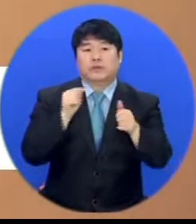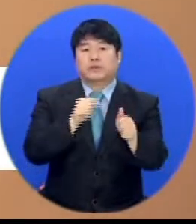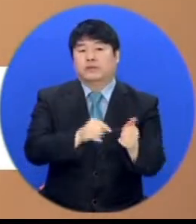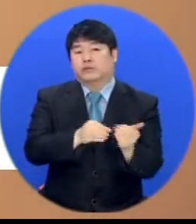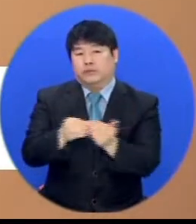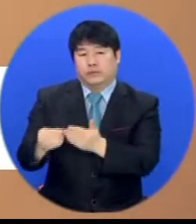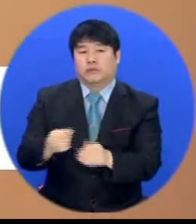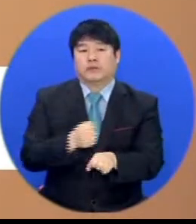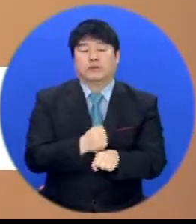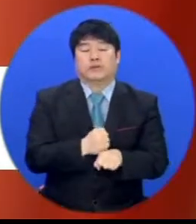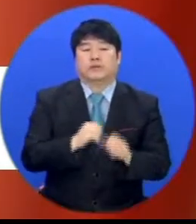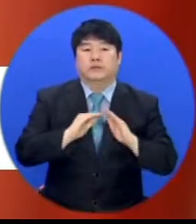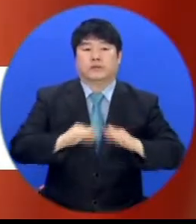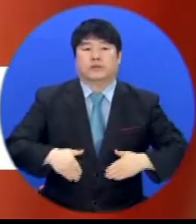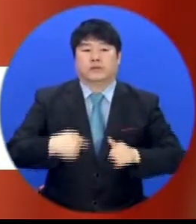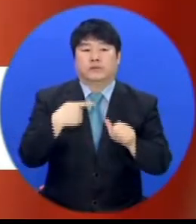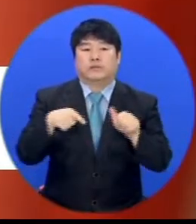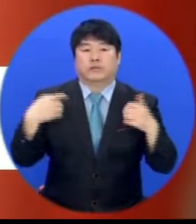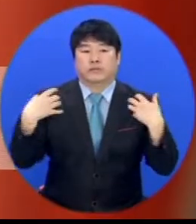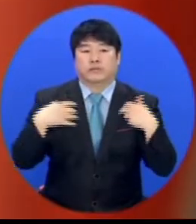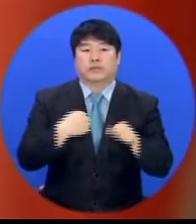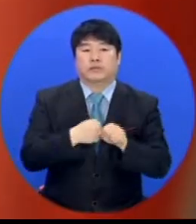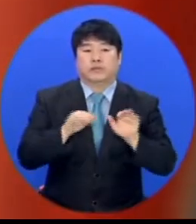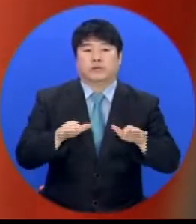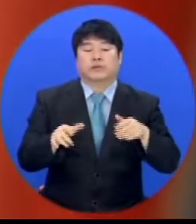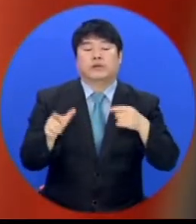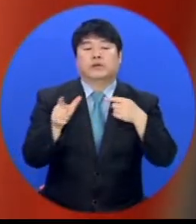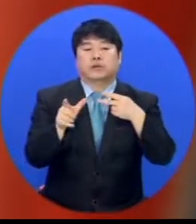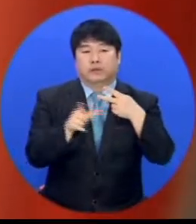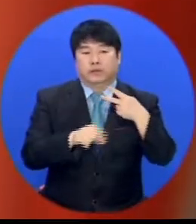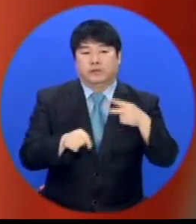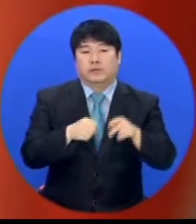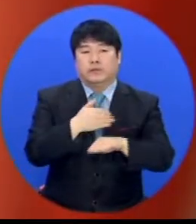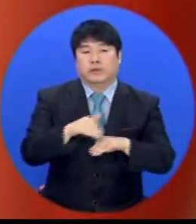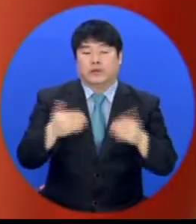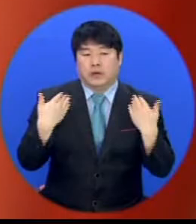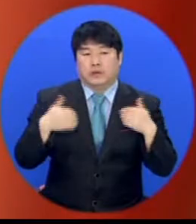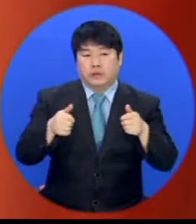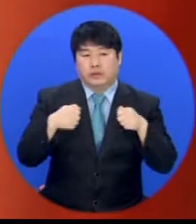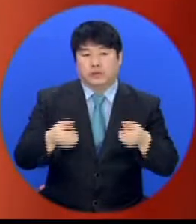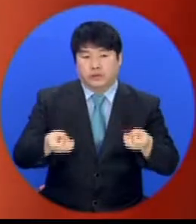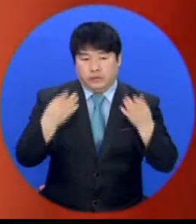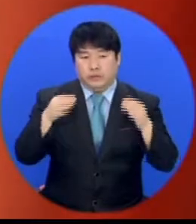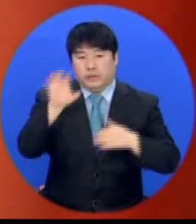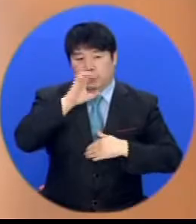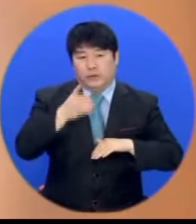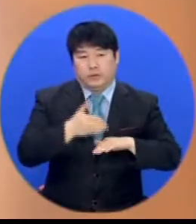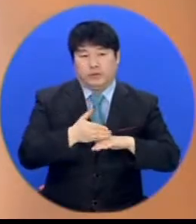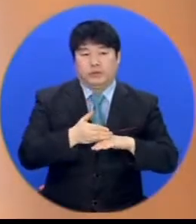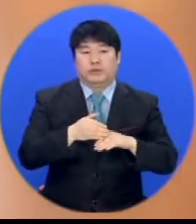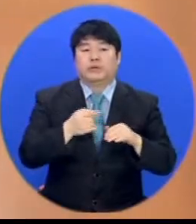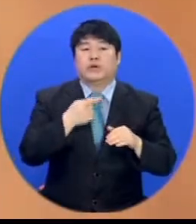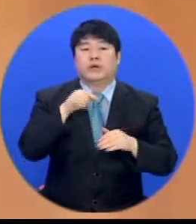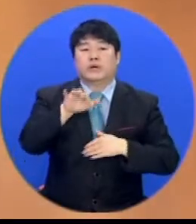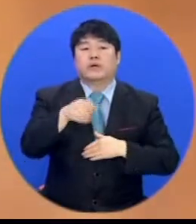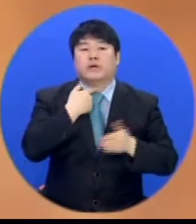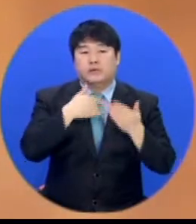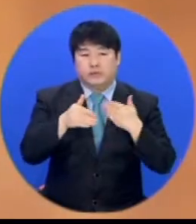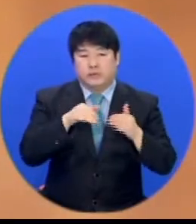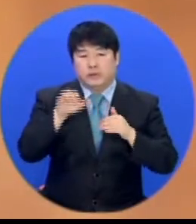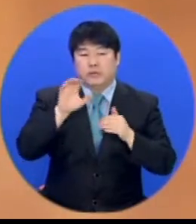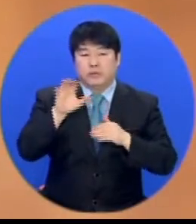했습니다. 전라남도 교육청은 또 이번 달에 예정된 각급 학교 졸업식과 연수, 현장 체험학습